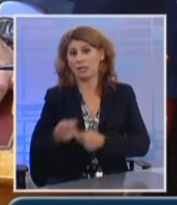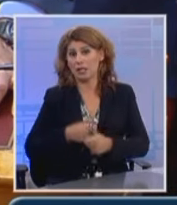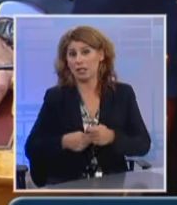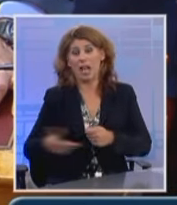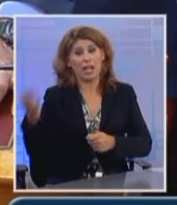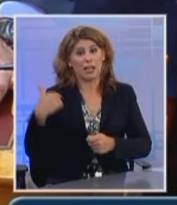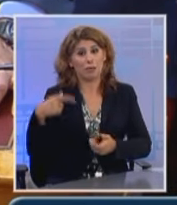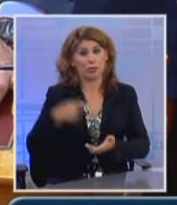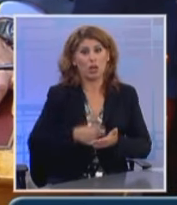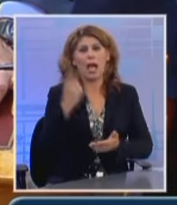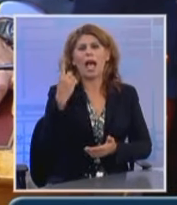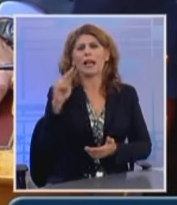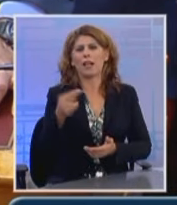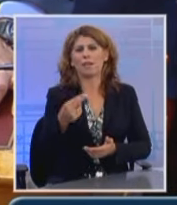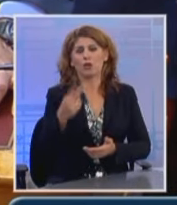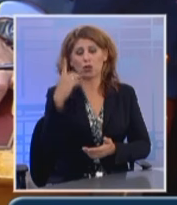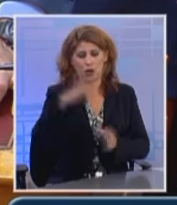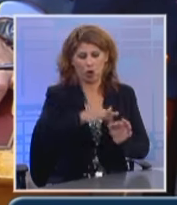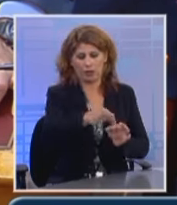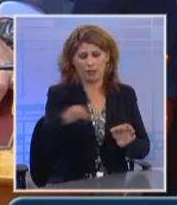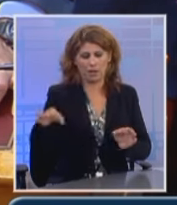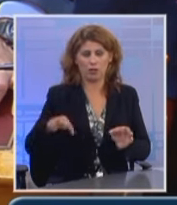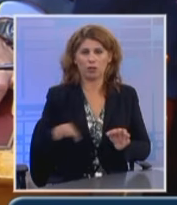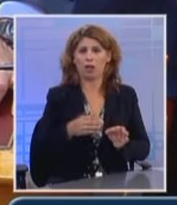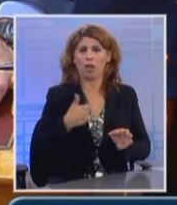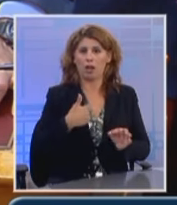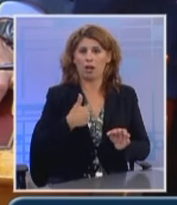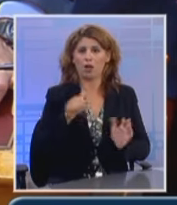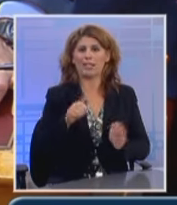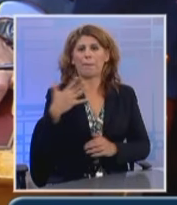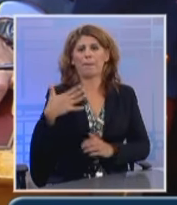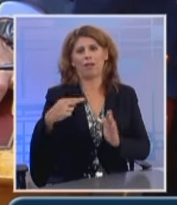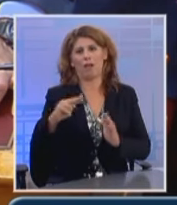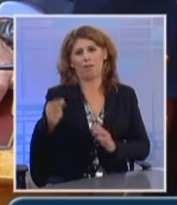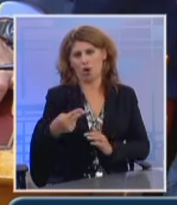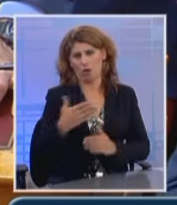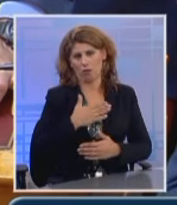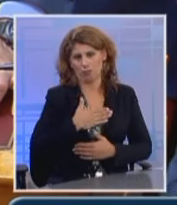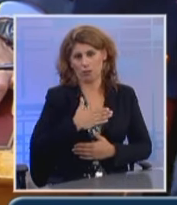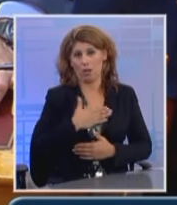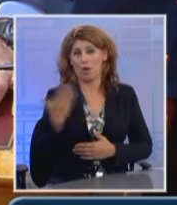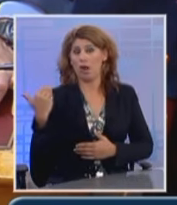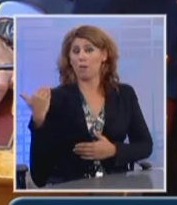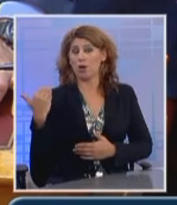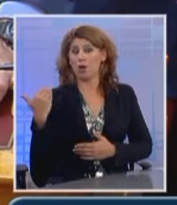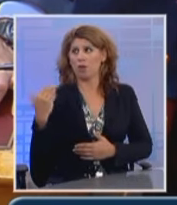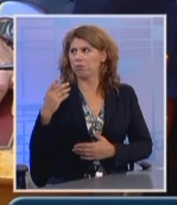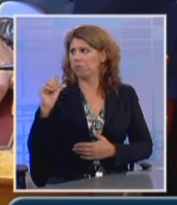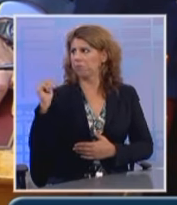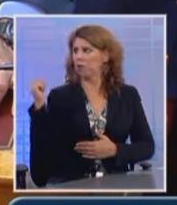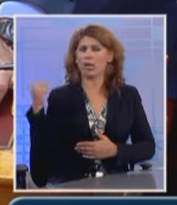πληρώναμε 1 ευρώ συμβολικά το τετραγωνικό, προσωπικά πλήρωνα 65 ευρώ. Προχθές πλήρωσα 340.